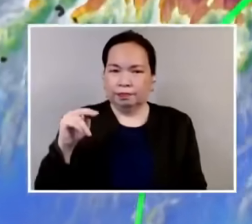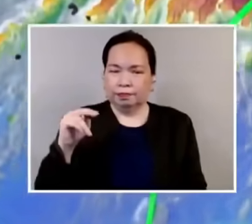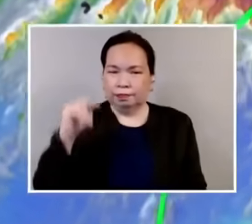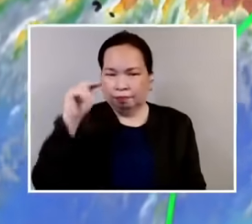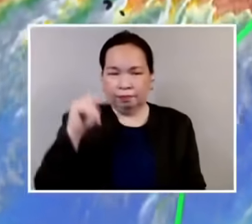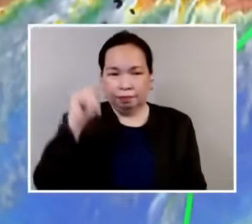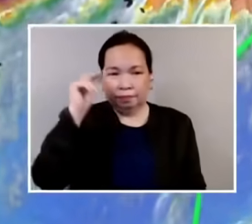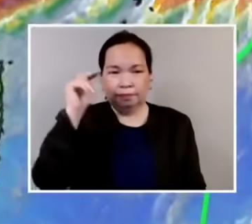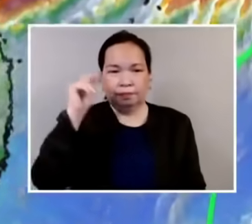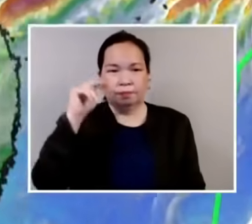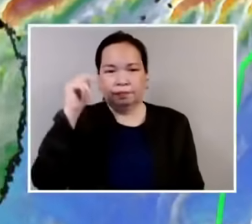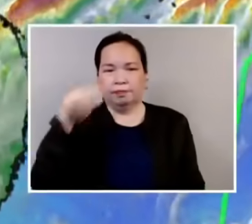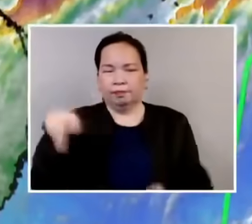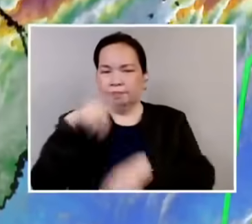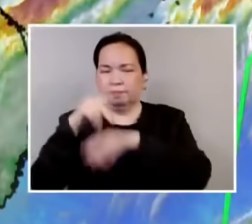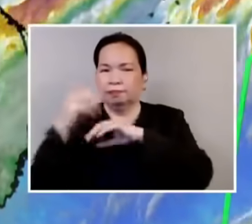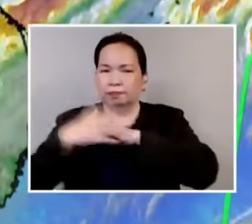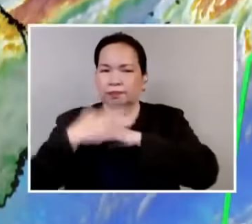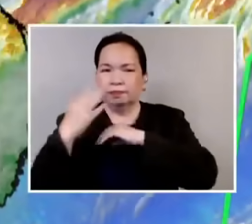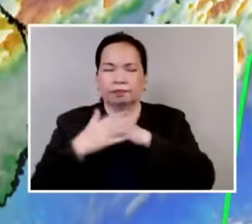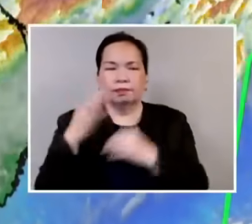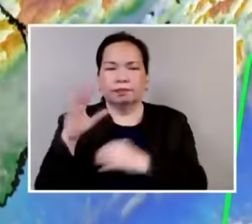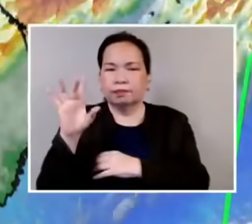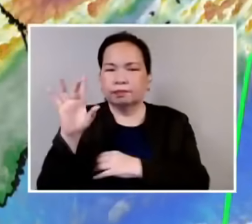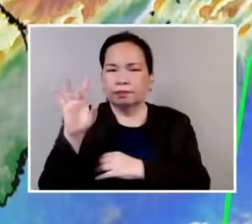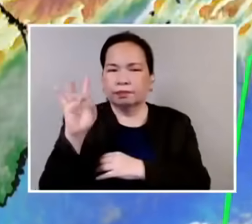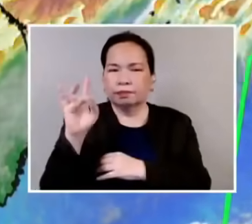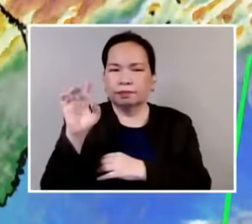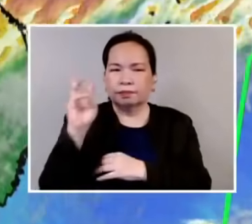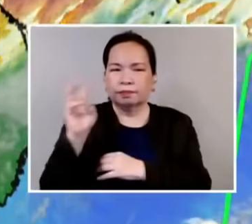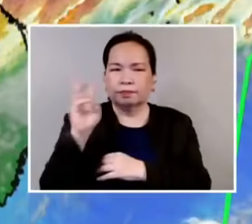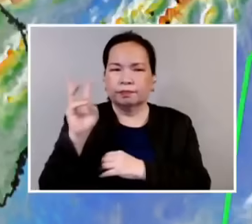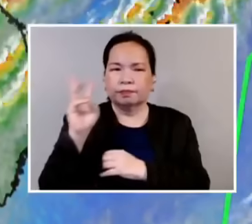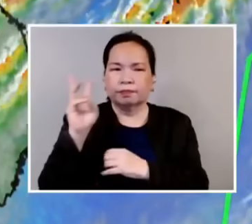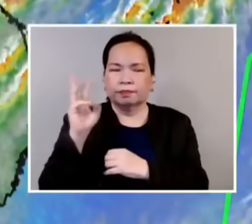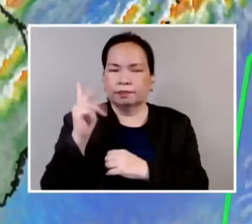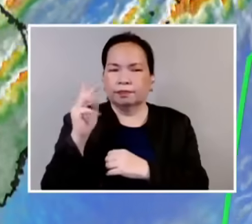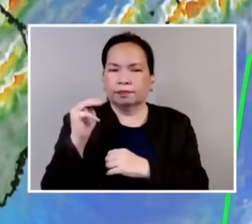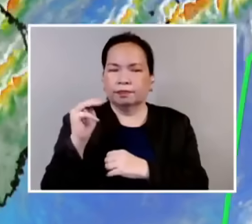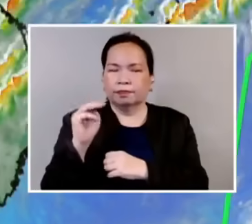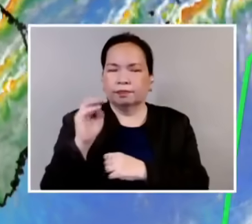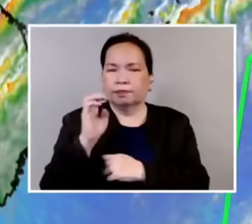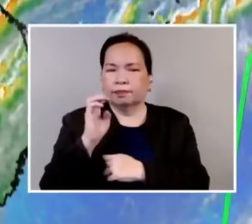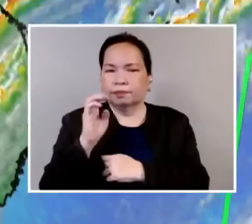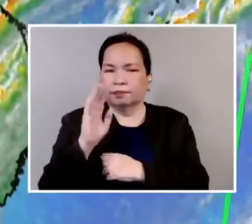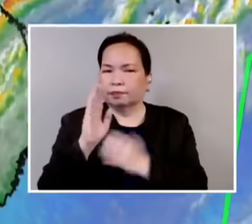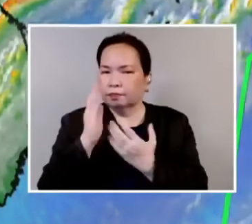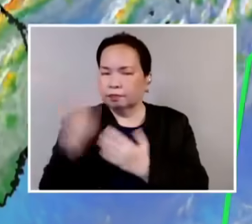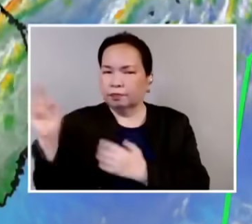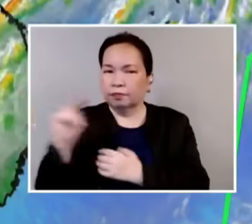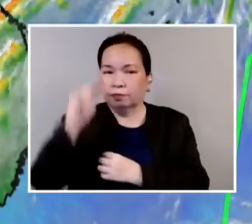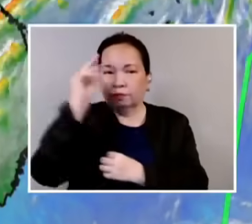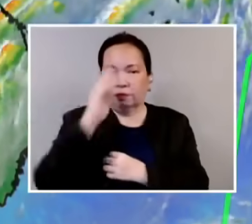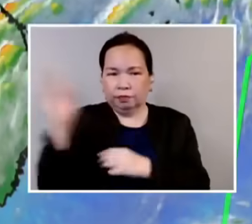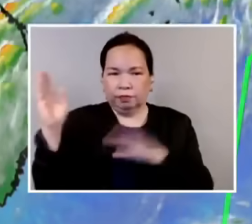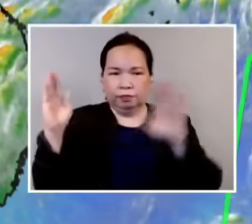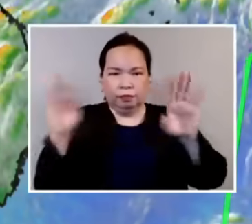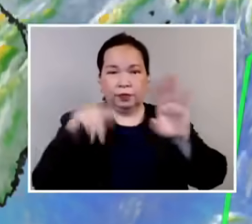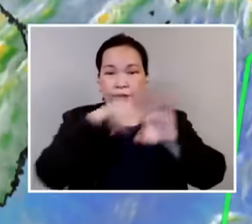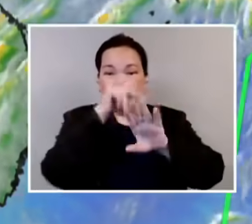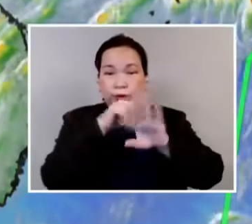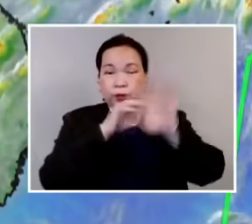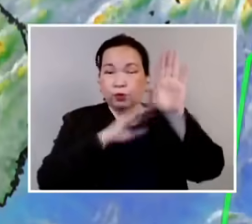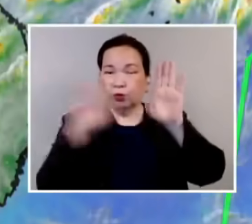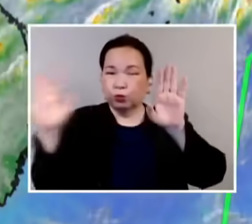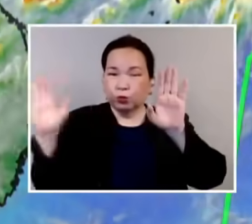860 kilometers east-northeast ng extreme northern Luzon. Sa ngayon ay wala pa itong epekto sa bansa at ang malaging pag-ulan ngayong